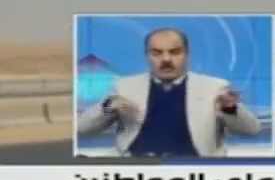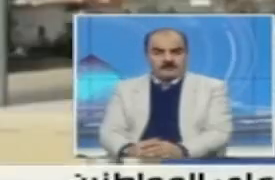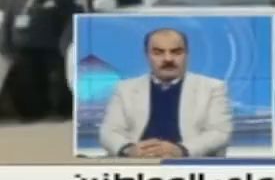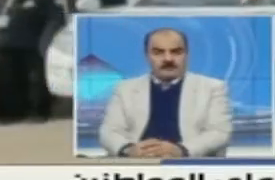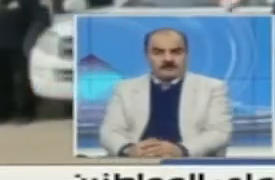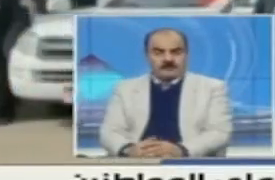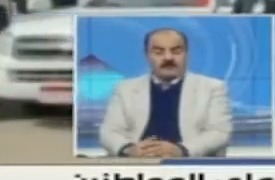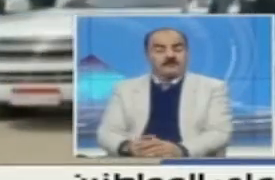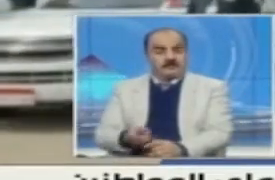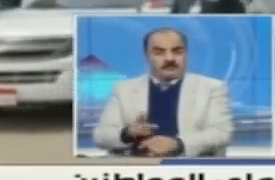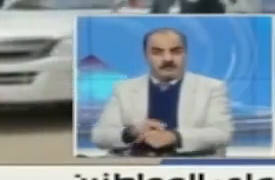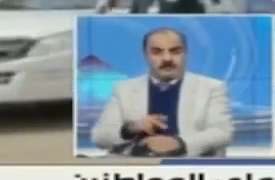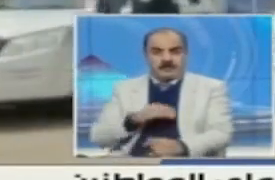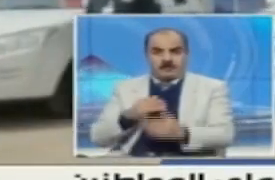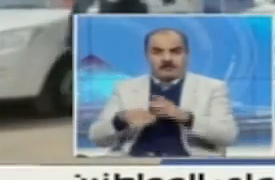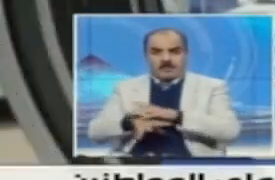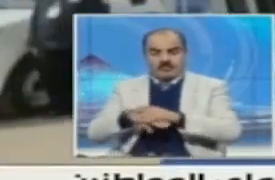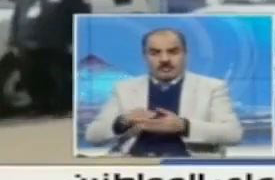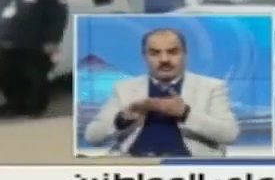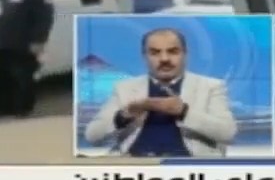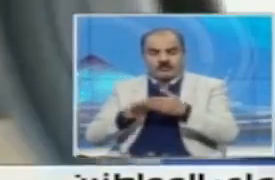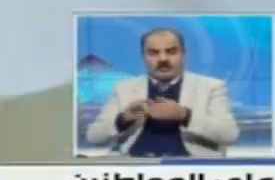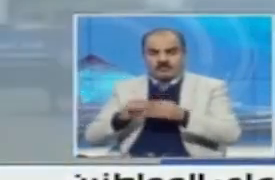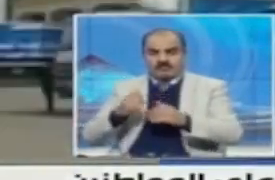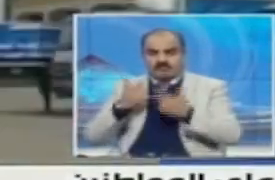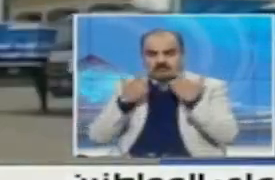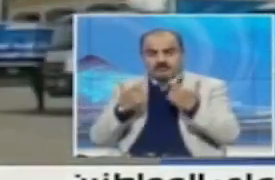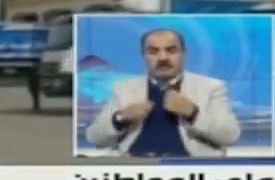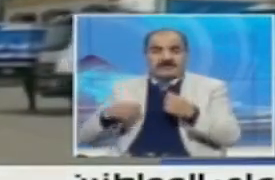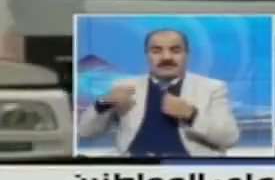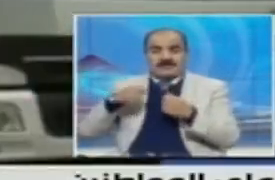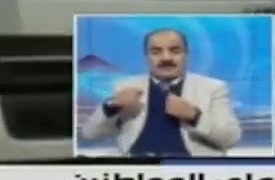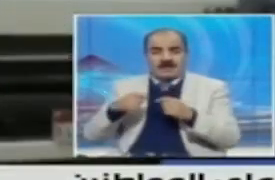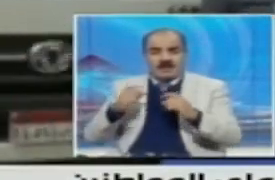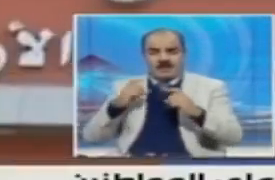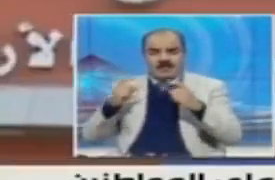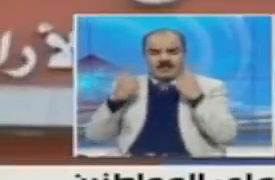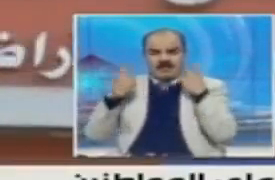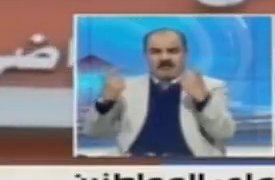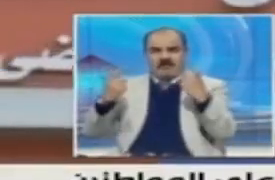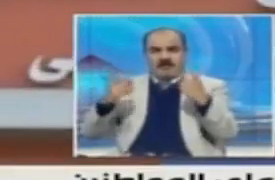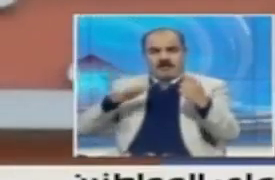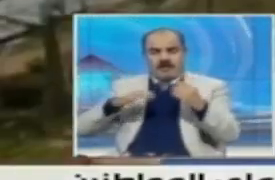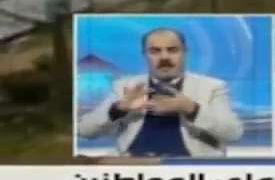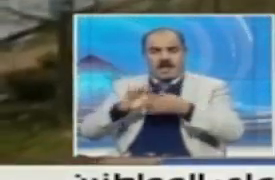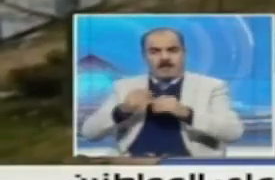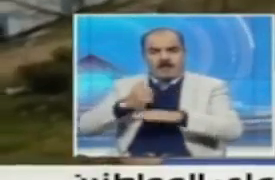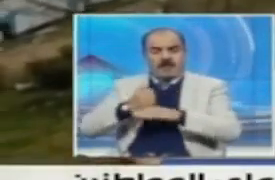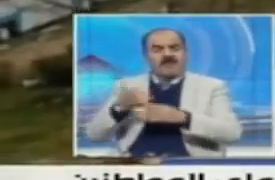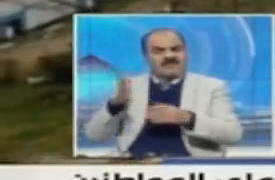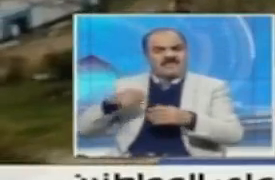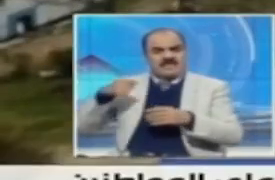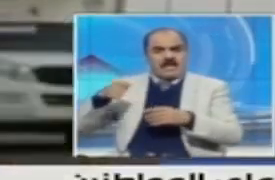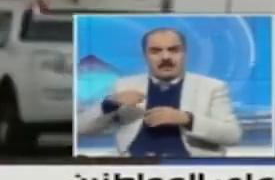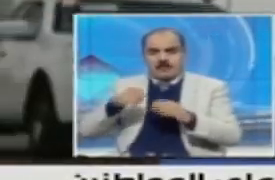العسكرية. كما قام جهاز مشروعات الخدمة الوطنية بزيادة أعداد منافذ البيع الثابتة والمتحركة